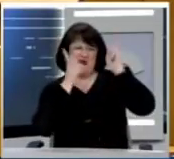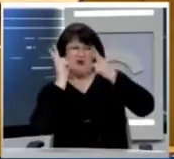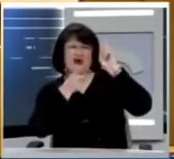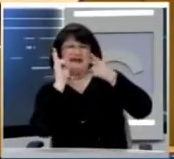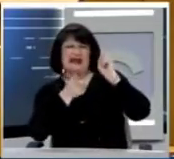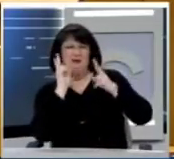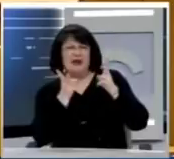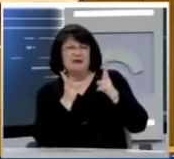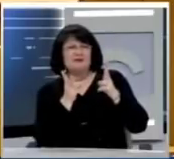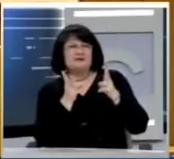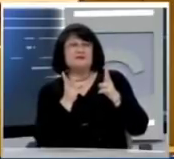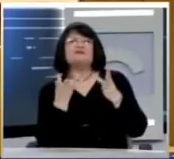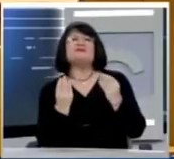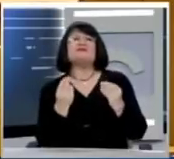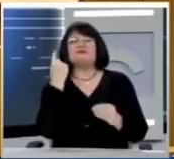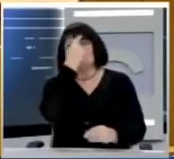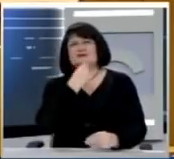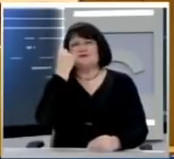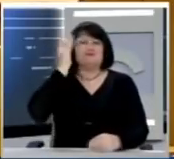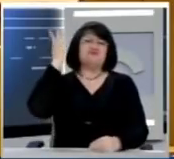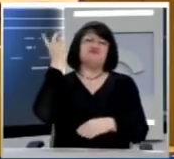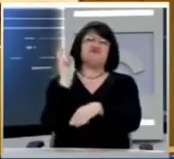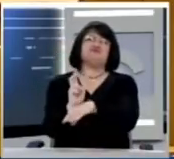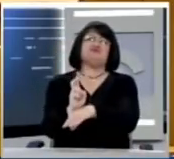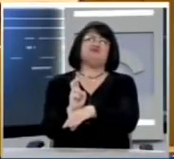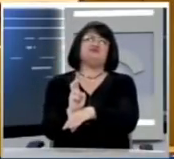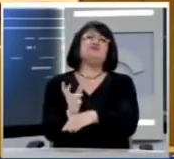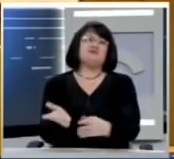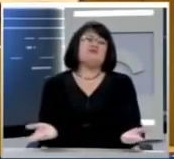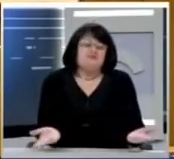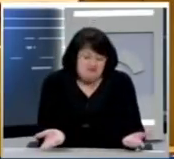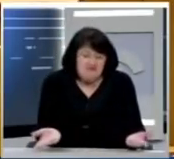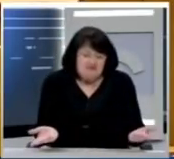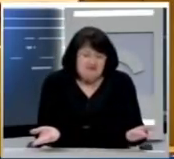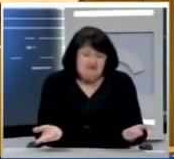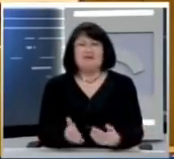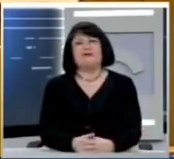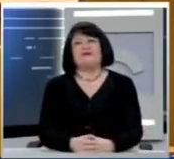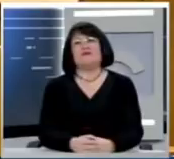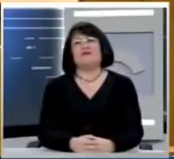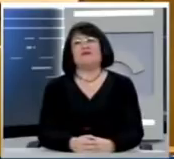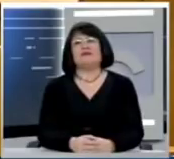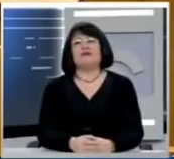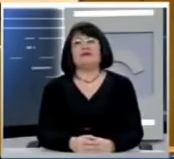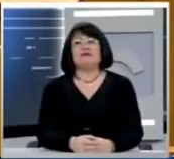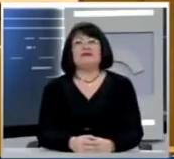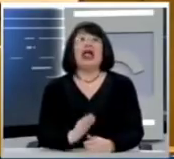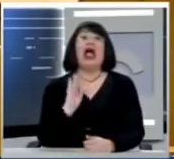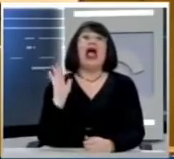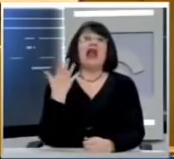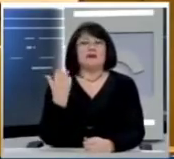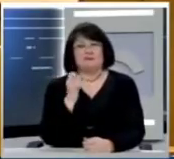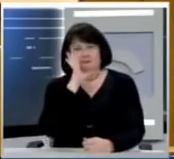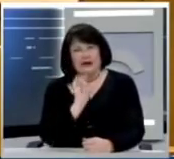ενώ εν τέλει για πολλά από αυτά τα πρόσωπα η υπόθεση μπήκε στο αρχείο. Μάλιστα. Καταρχάς, αν είχαμε